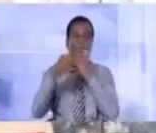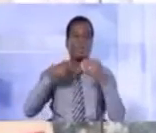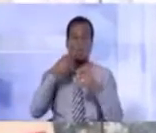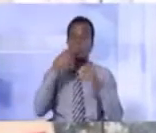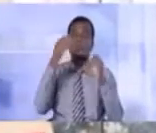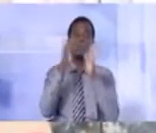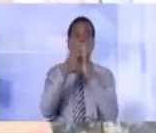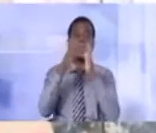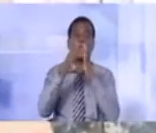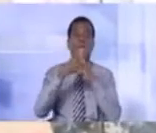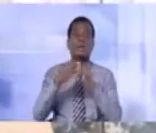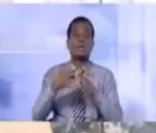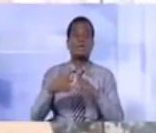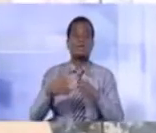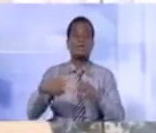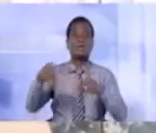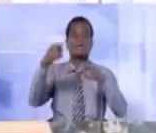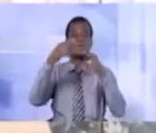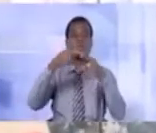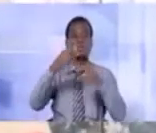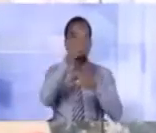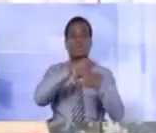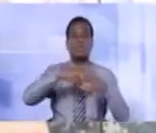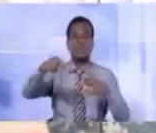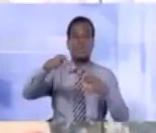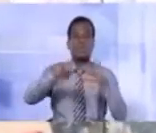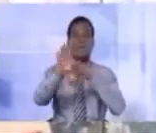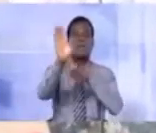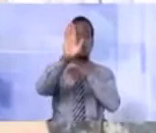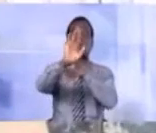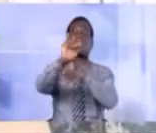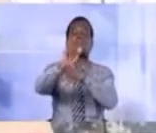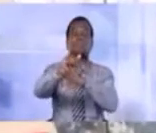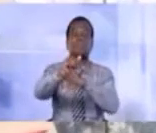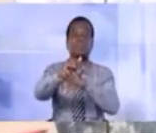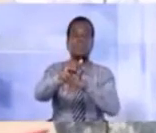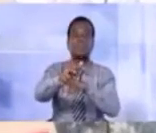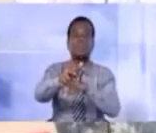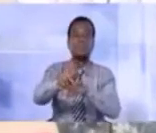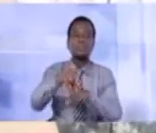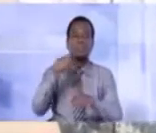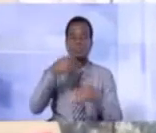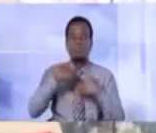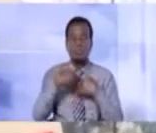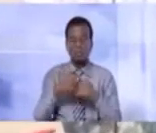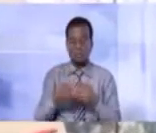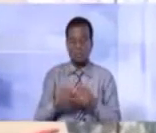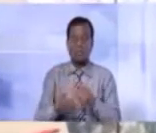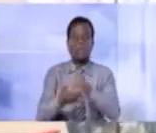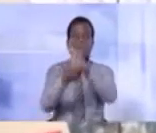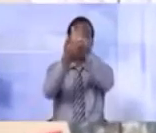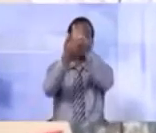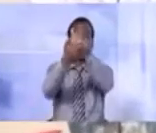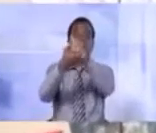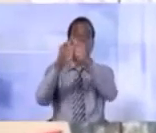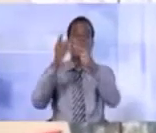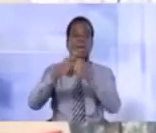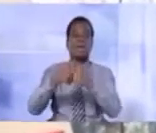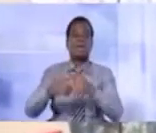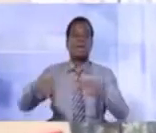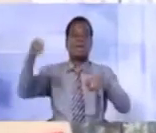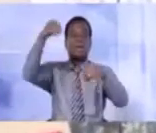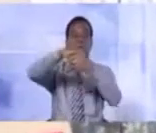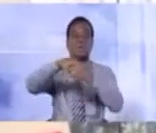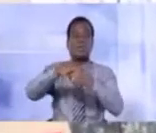de la religiosité ambiante en côte d'ivoire qui aura contribué à mieux contenir la